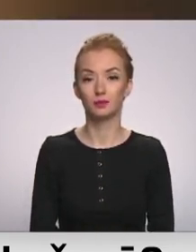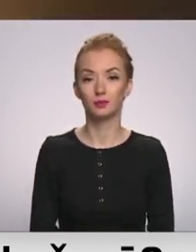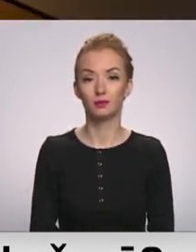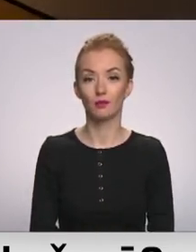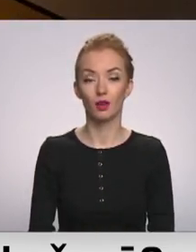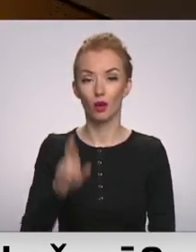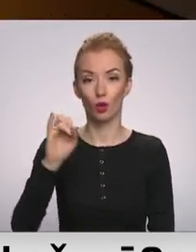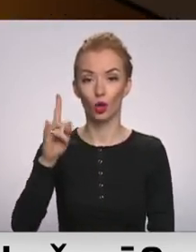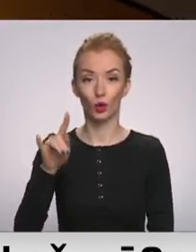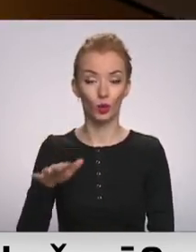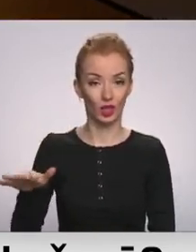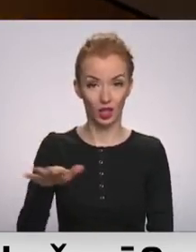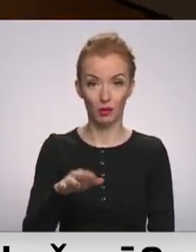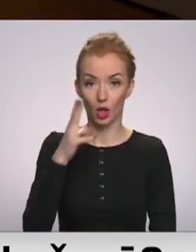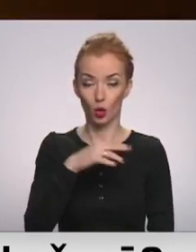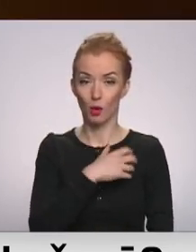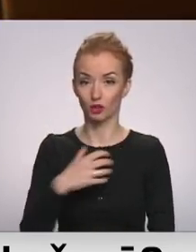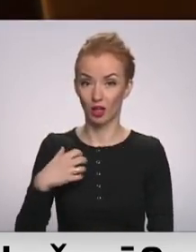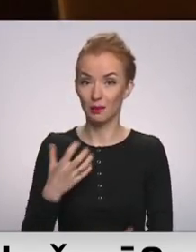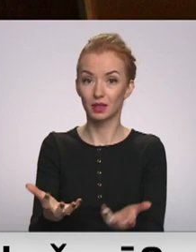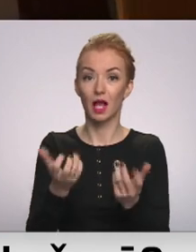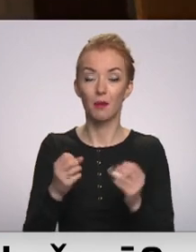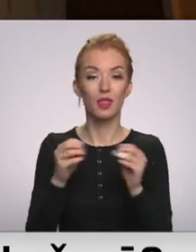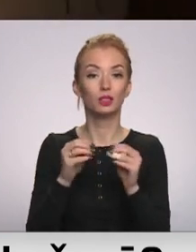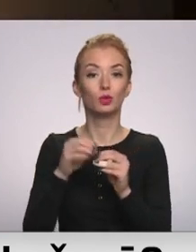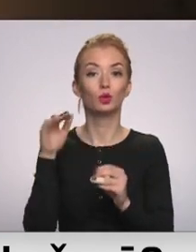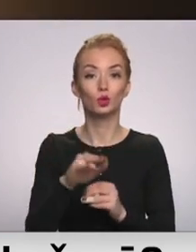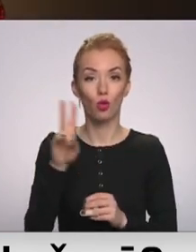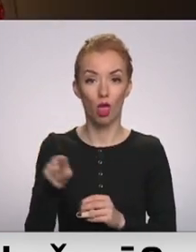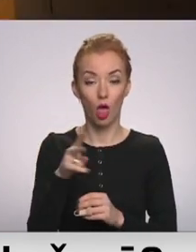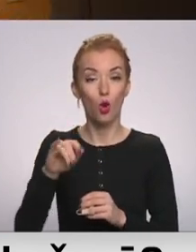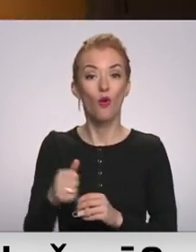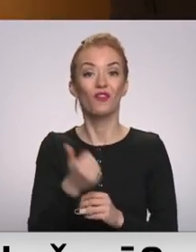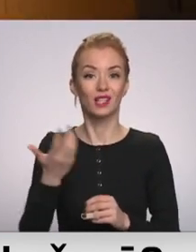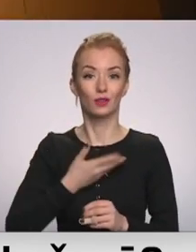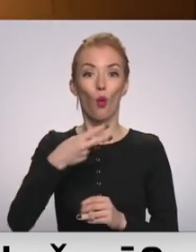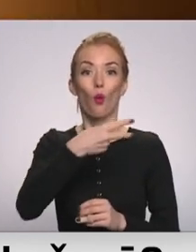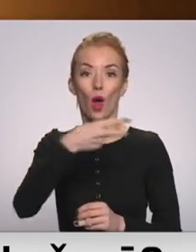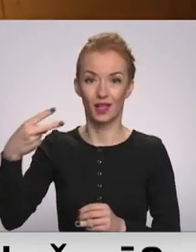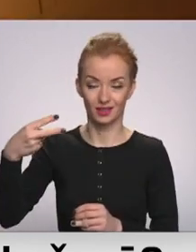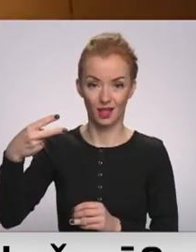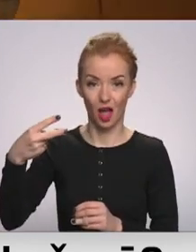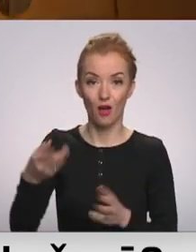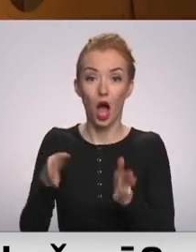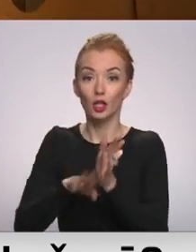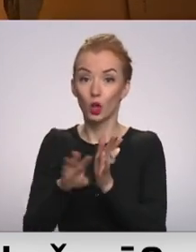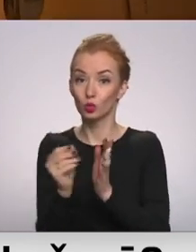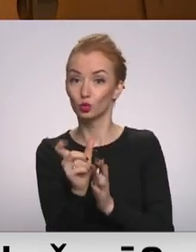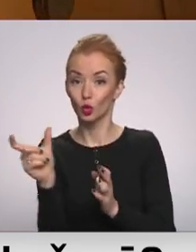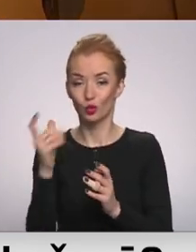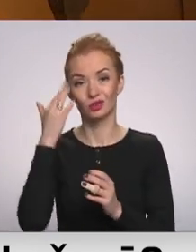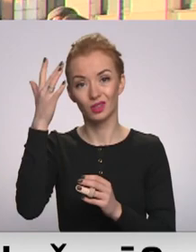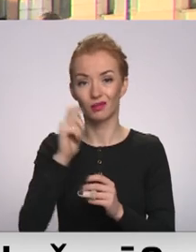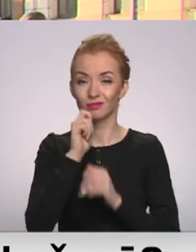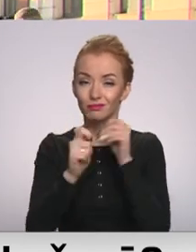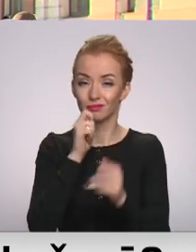Tātad Rūjku ģimene no pašvaldības saņems 10 000 eiro, jo dzīvo otrajā stāvā. Atlikušo summu cer savākt caur